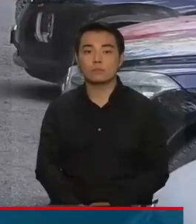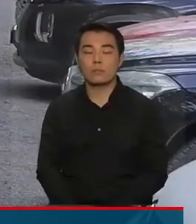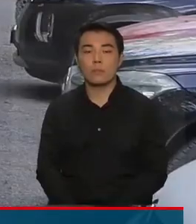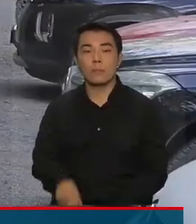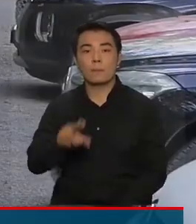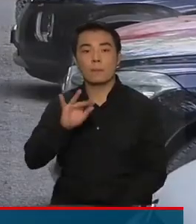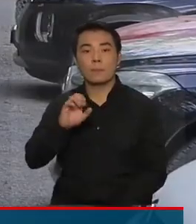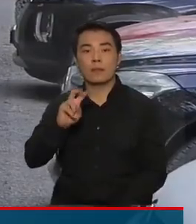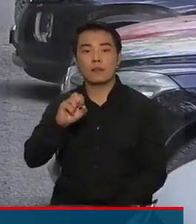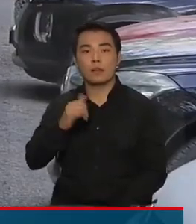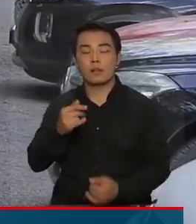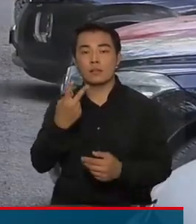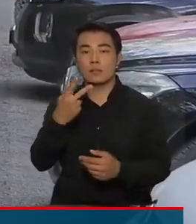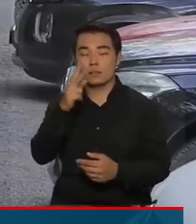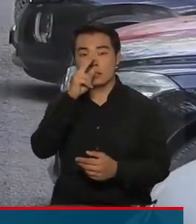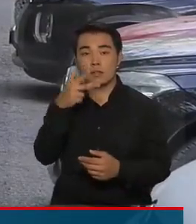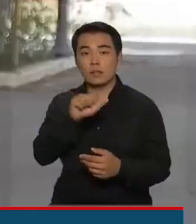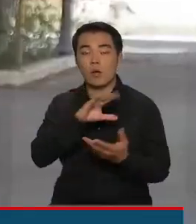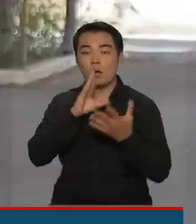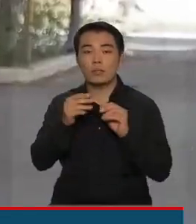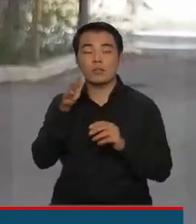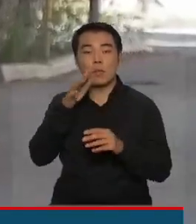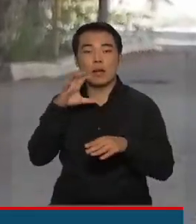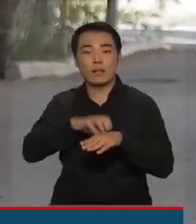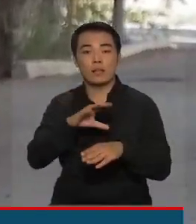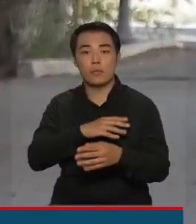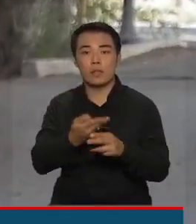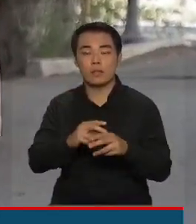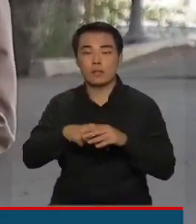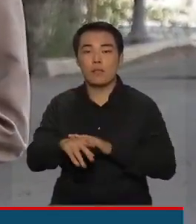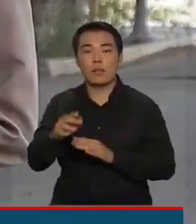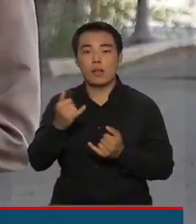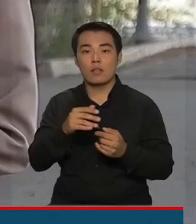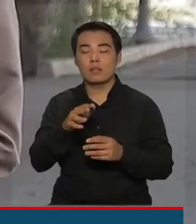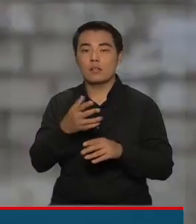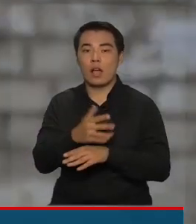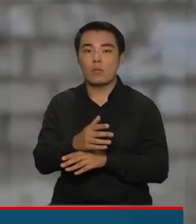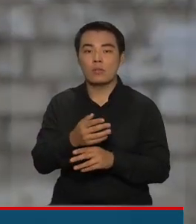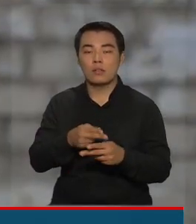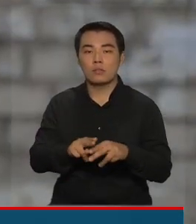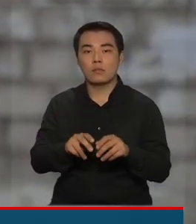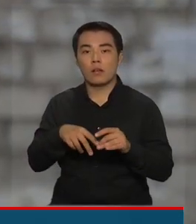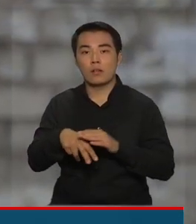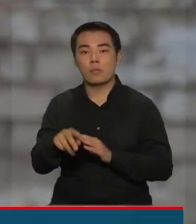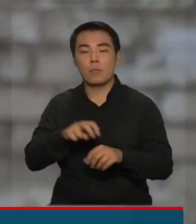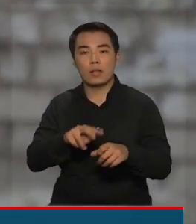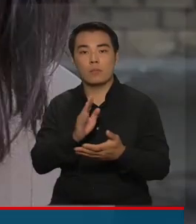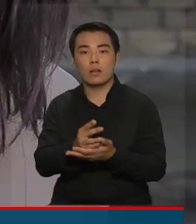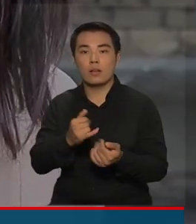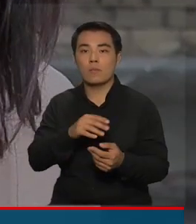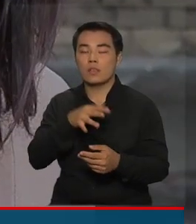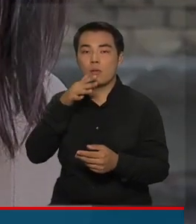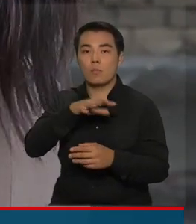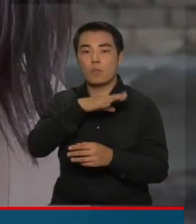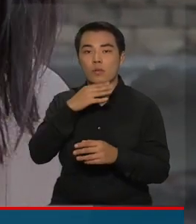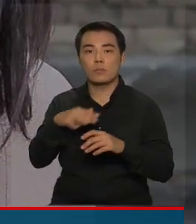Динара Орынтайды екі апта бұрын қаңғыбас ит қауып алған үрейленген келіншек содан бері үйден шығудан қалды. Айтуынша қала көшелерінде қаңғыбас